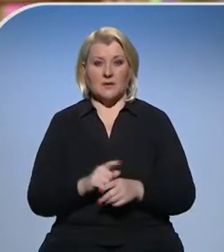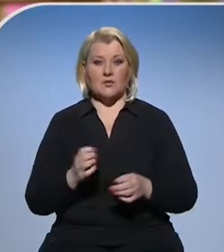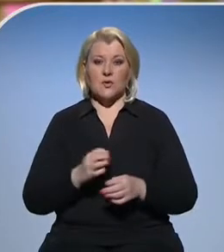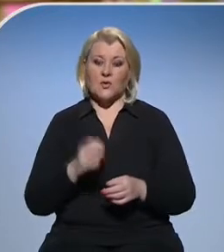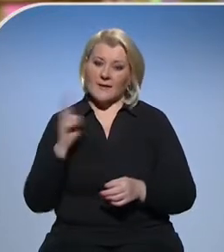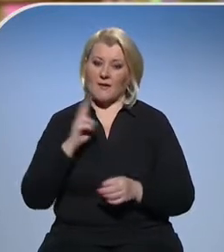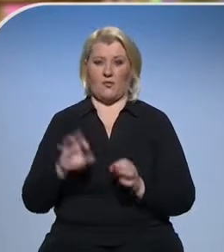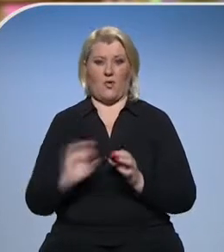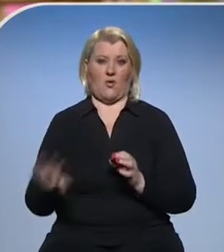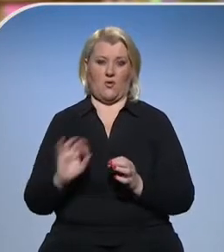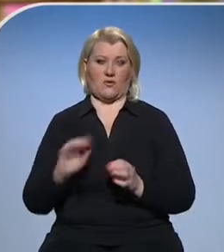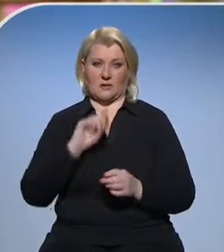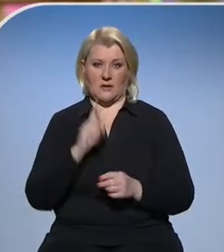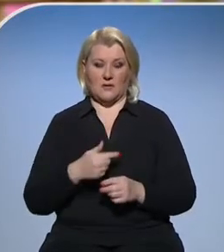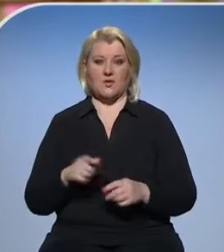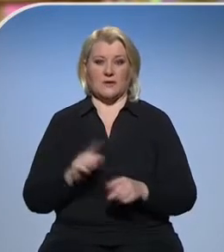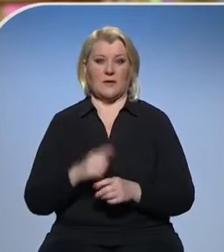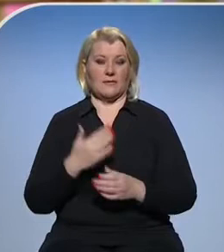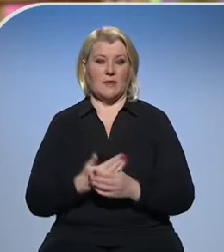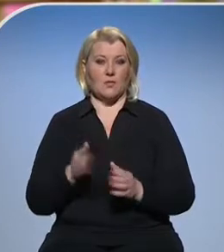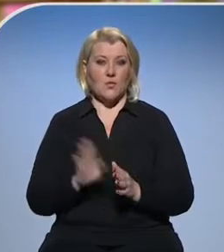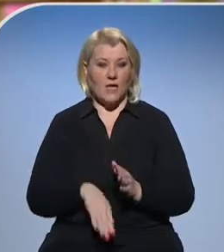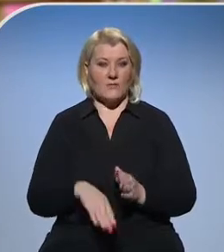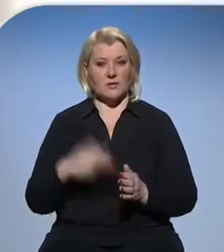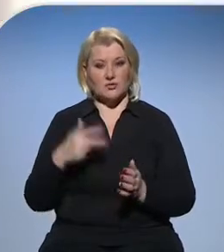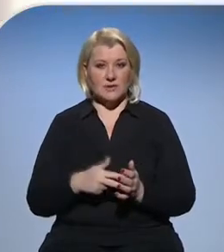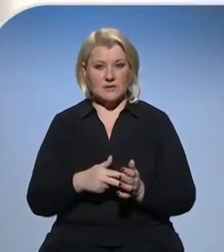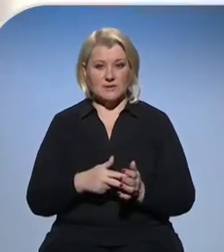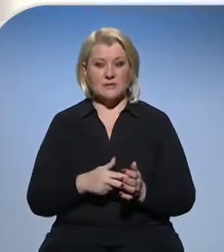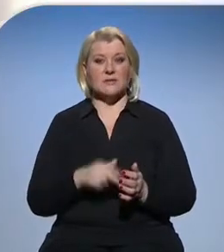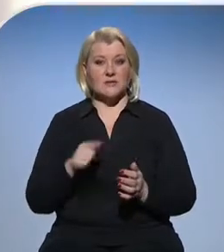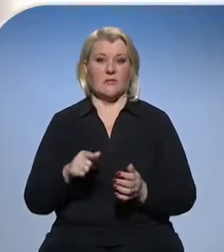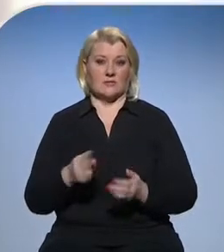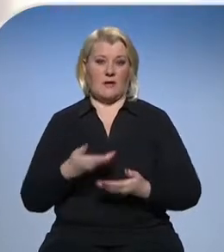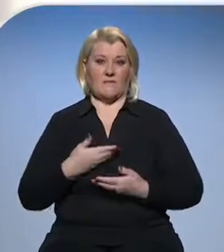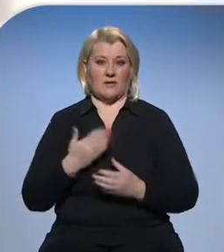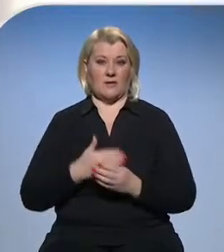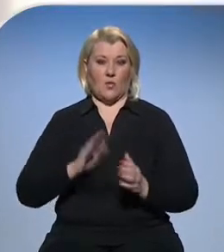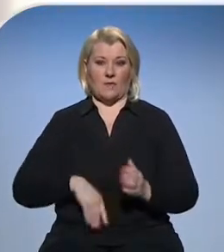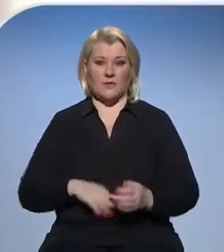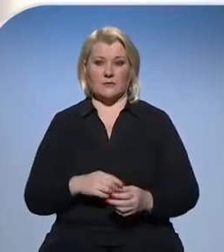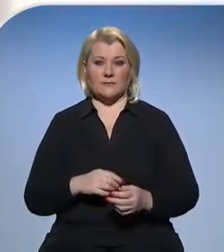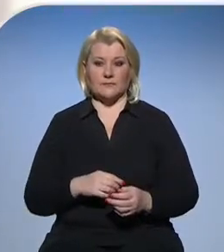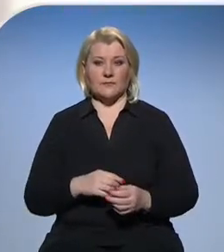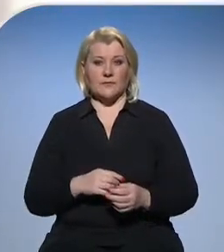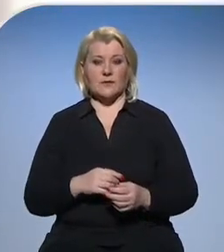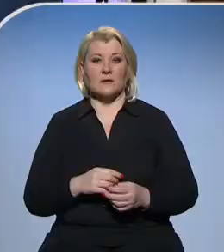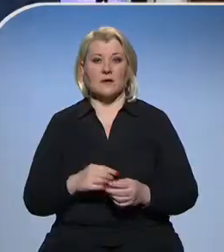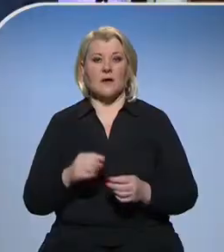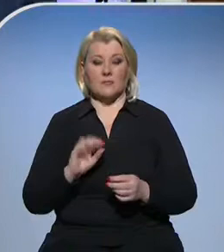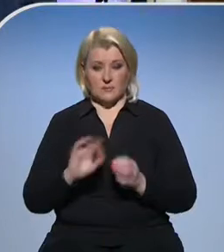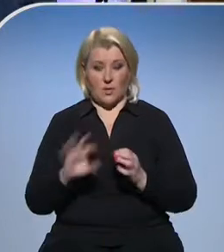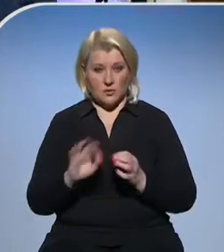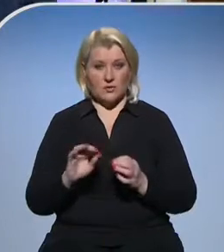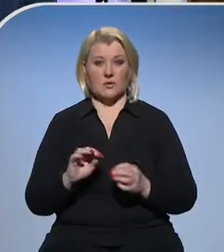maximum a využít i tu daňovou úlevu, to znáte 3000 měsíčně od nového roku teda. Kolik naspoříme a kdy to můžeme vybrat?